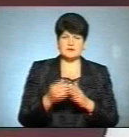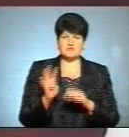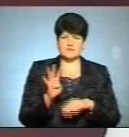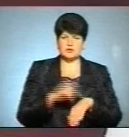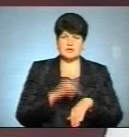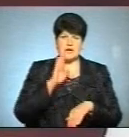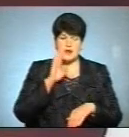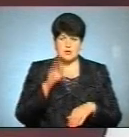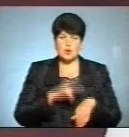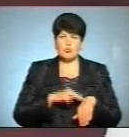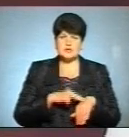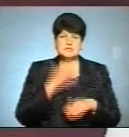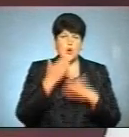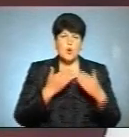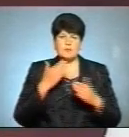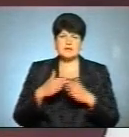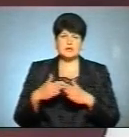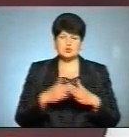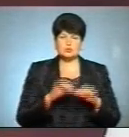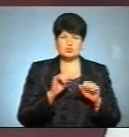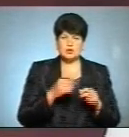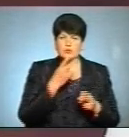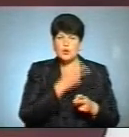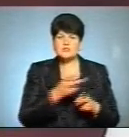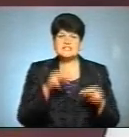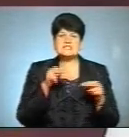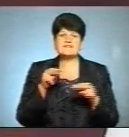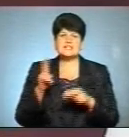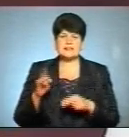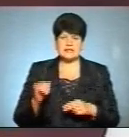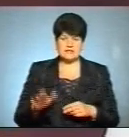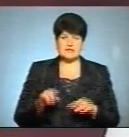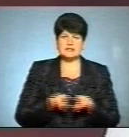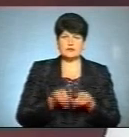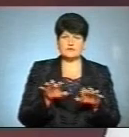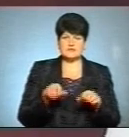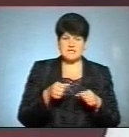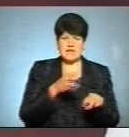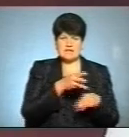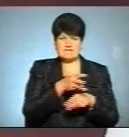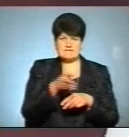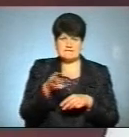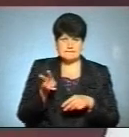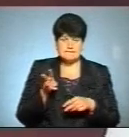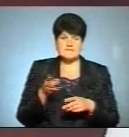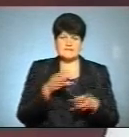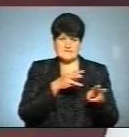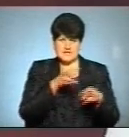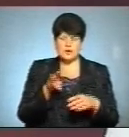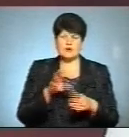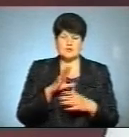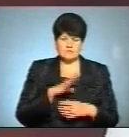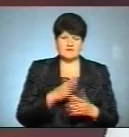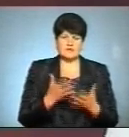Тернополі. Поліцейські опитали сусідів, можливих очевидців та свідків, а також вилучили відео з камер спостереження. Таким чином вони